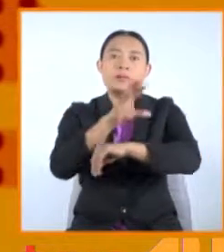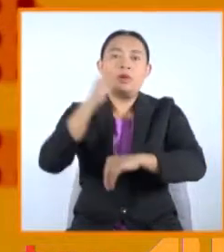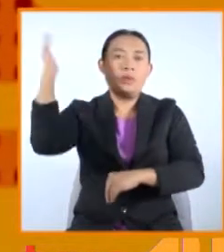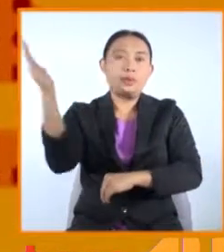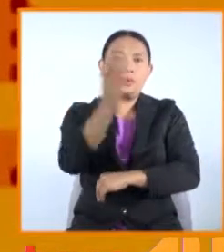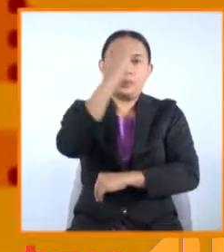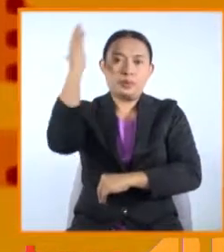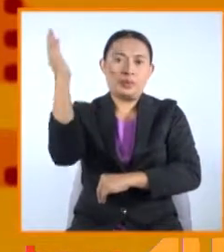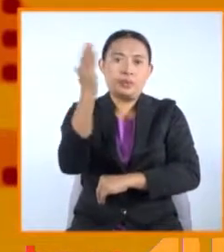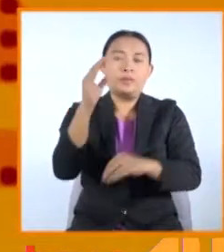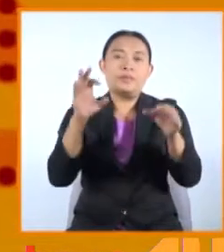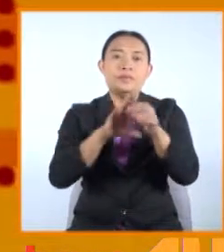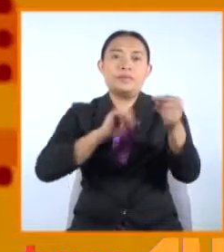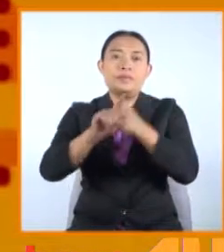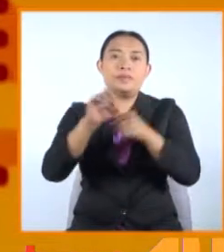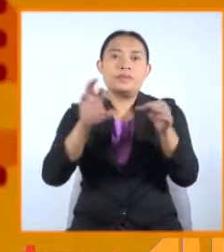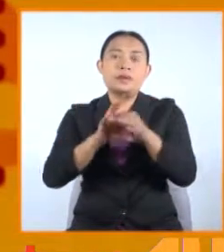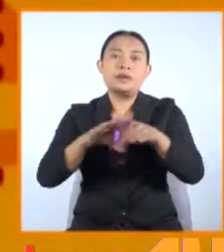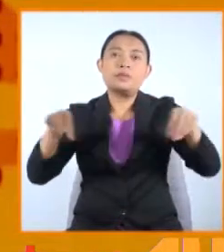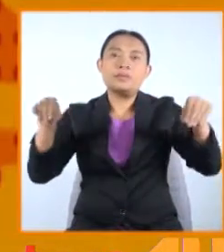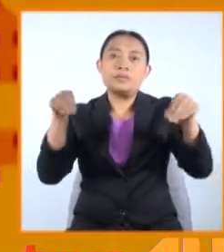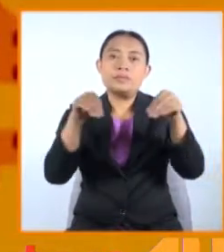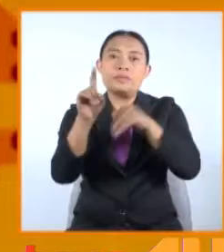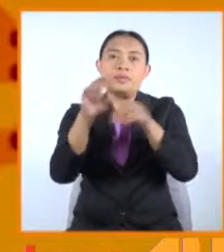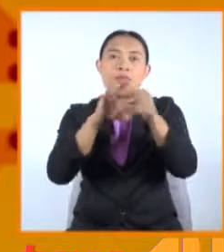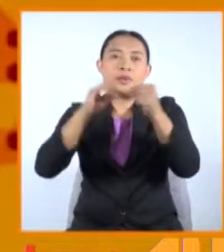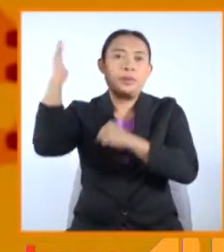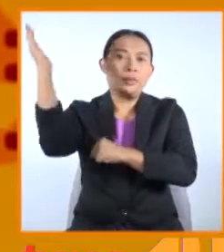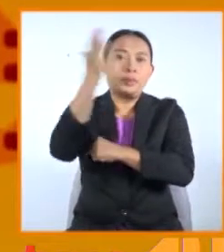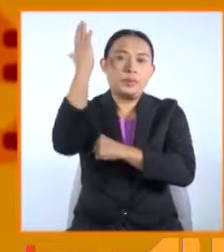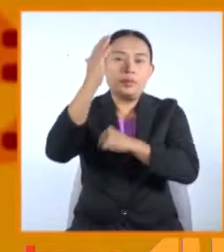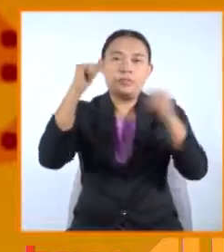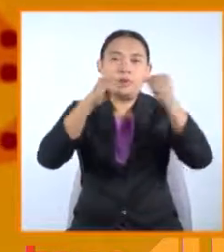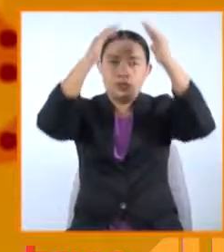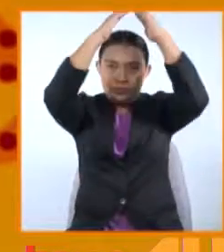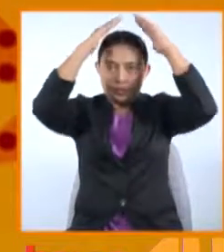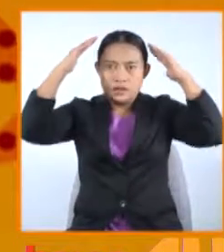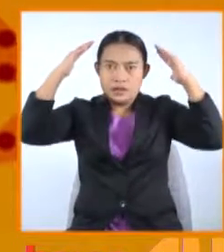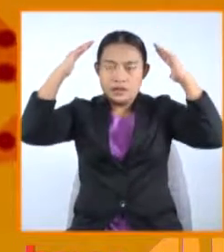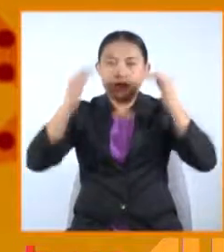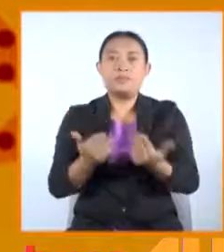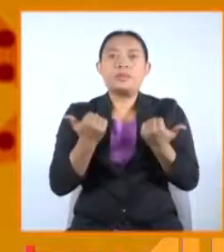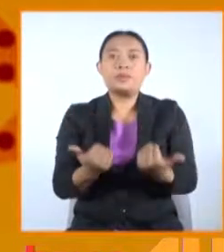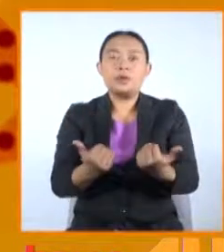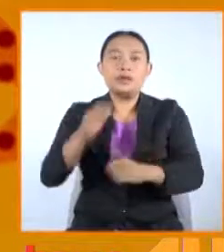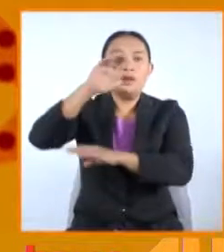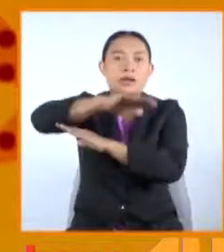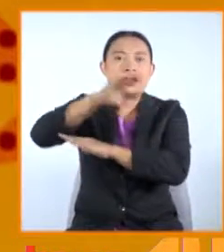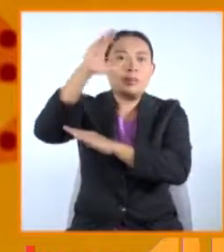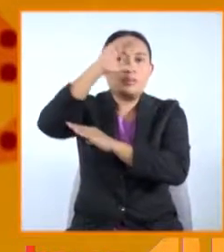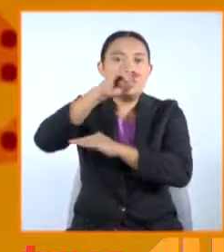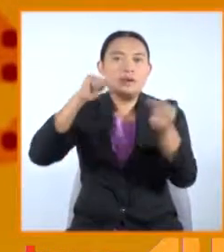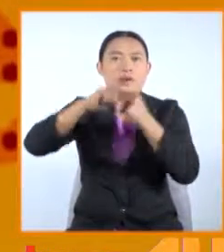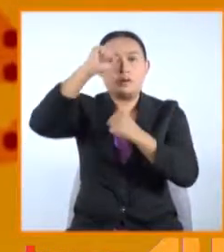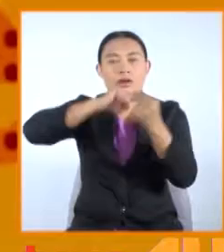ชันมีรีแนนะคะเตรียมจะขึ้นฝั่งเวียดนามในบ่ายวันนี้แล้วนะคะซึ่งในค่ำวันนี้ค่ะจะส่งผลให้ประเทศไทย